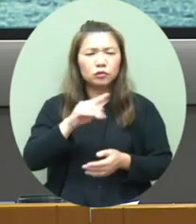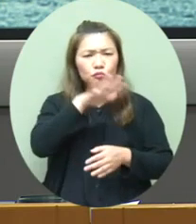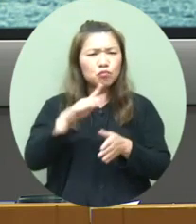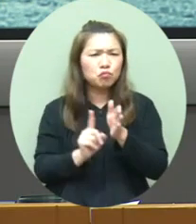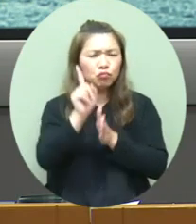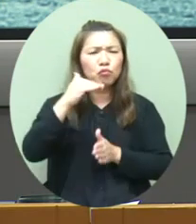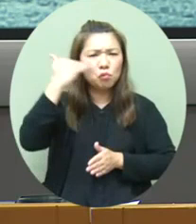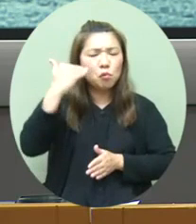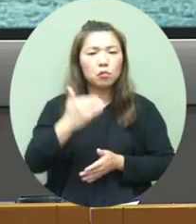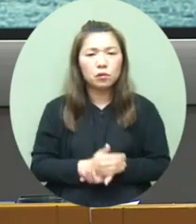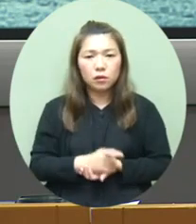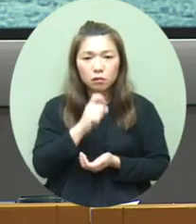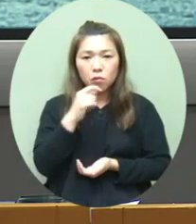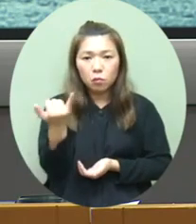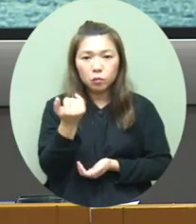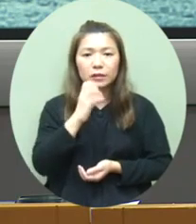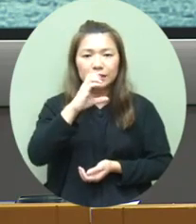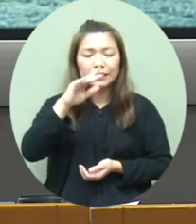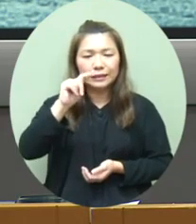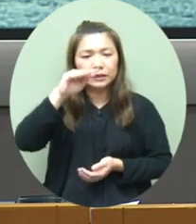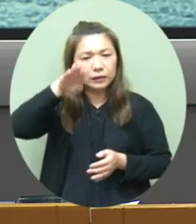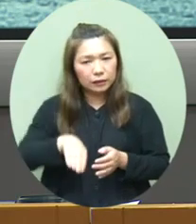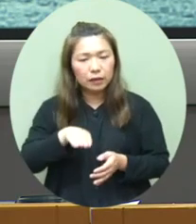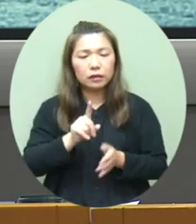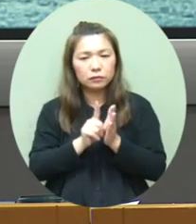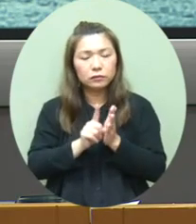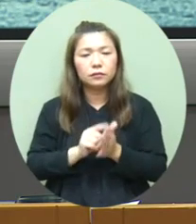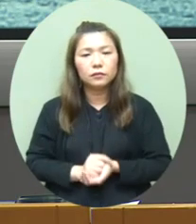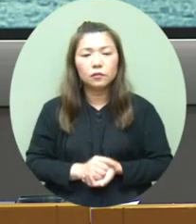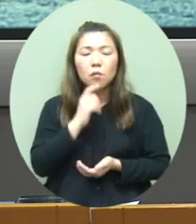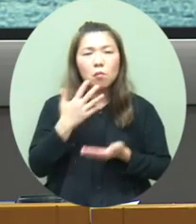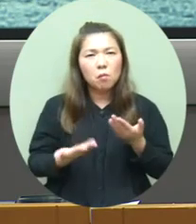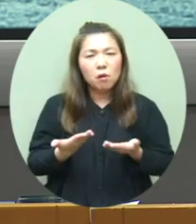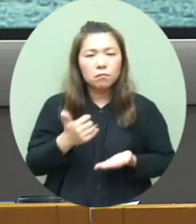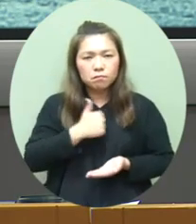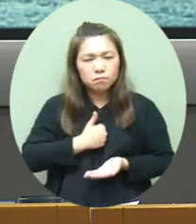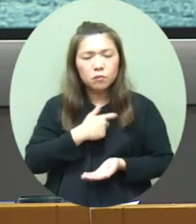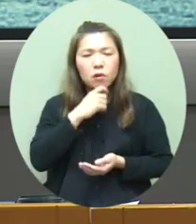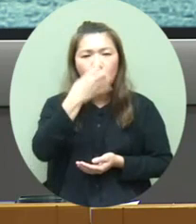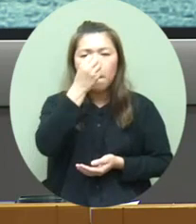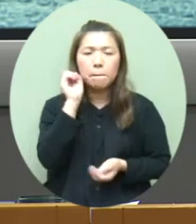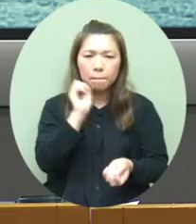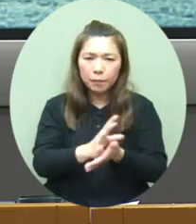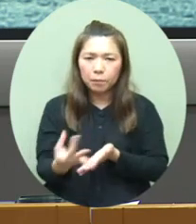高，有部分都是 CT 值低一點的，都是可能是一些本地感染的個